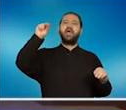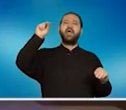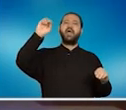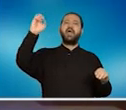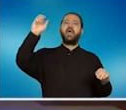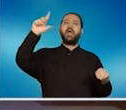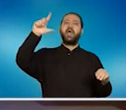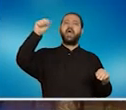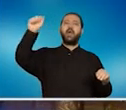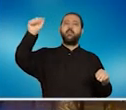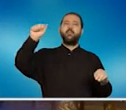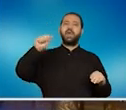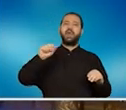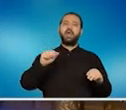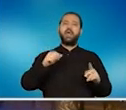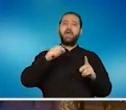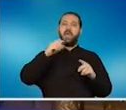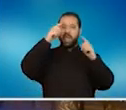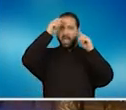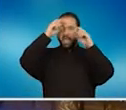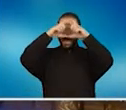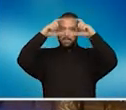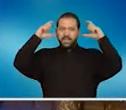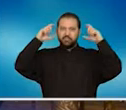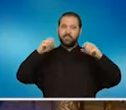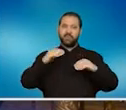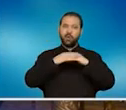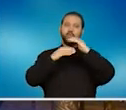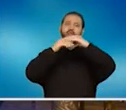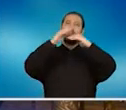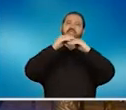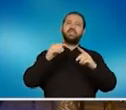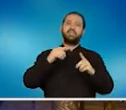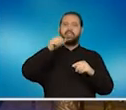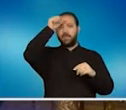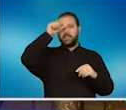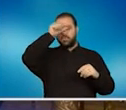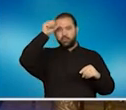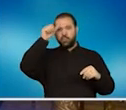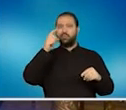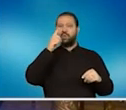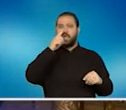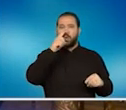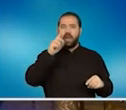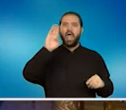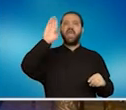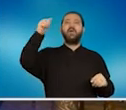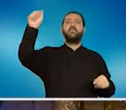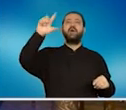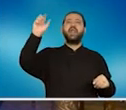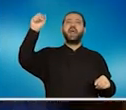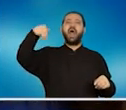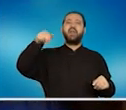metropolitană, este capela construită de Mitropolitul Nicolae Bălan, mult mai târziu, cu 100 de ani deja